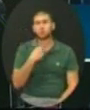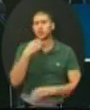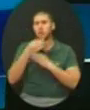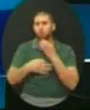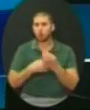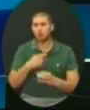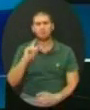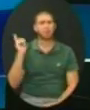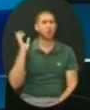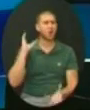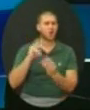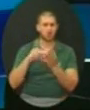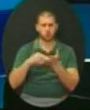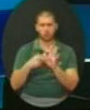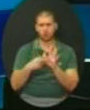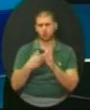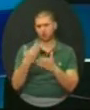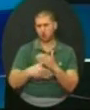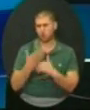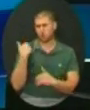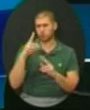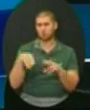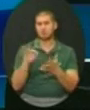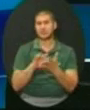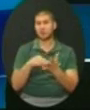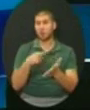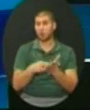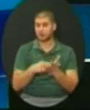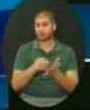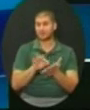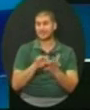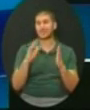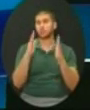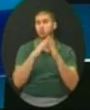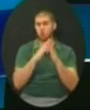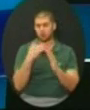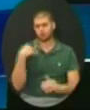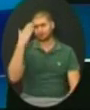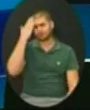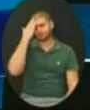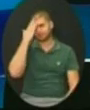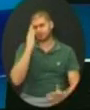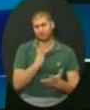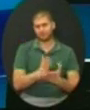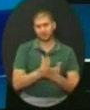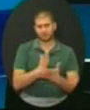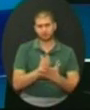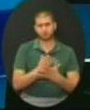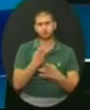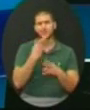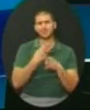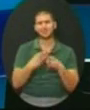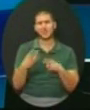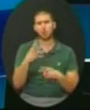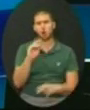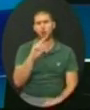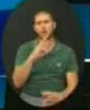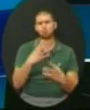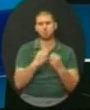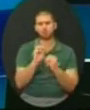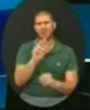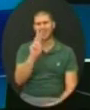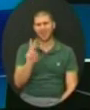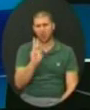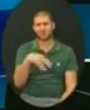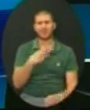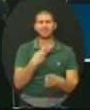בכל התוכניות הנוכחיות שיש במשרד האוצר ובמשרד השיכון, ואנחנו מכירים את נטו כחלון למשפחה ונטו